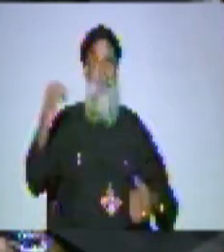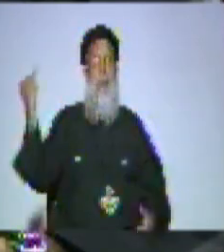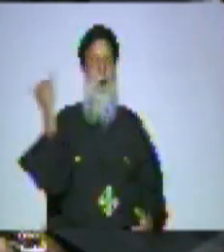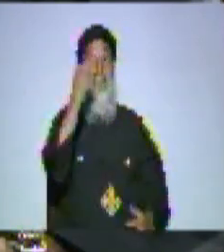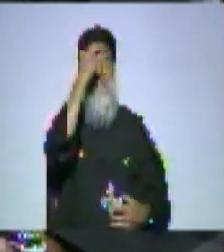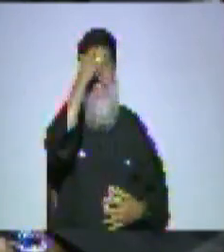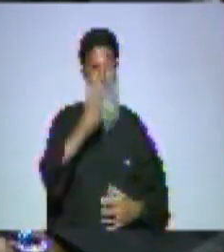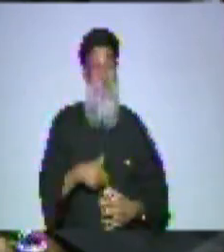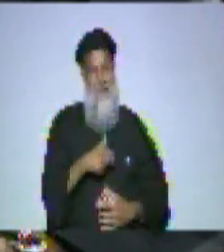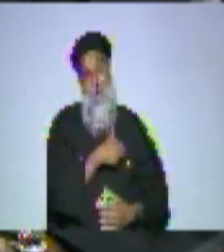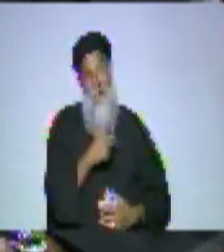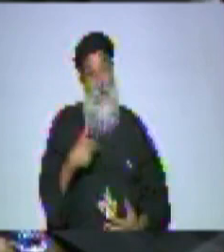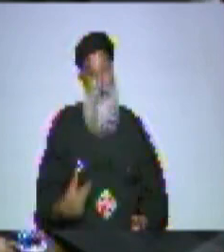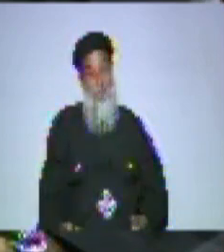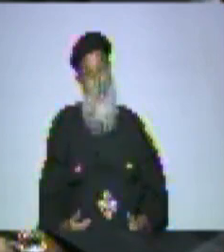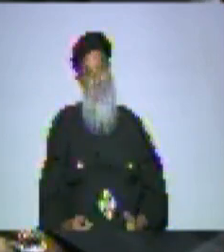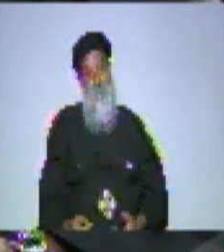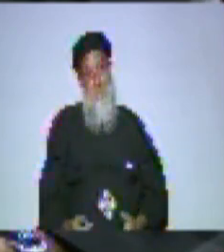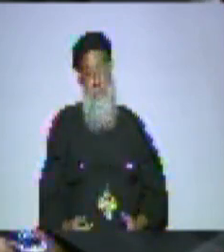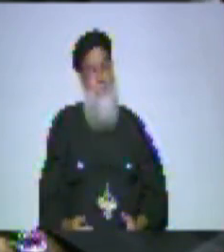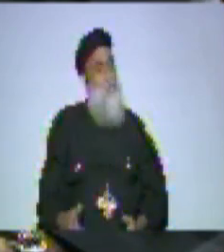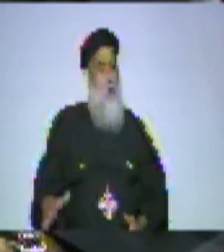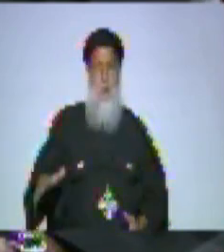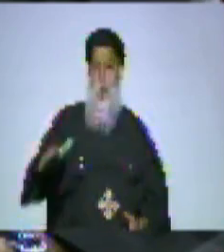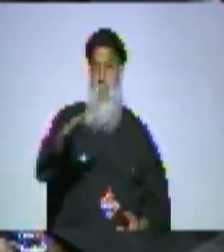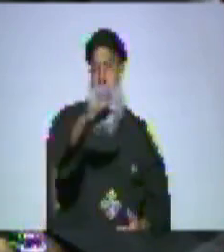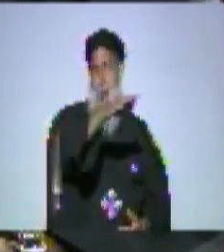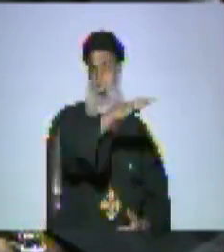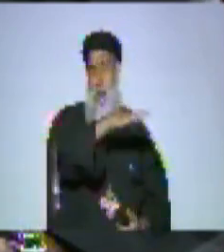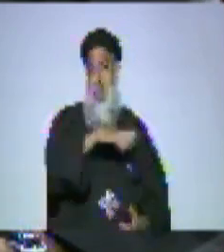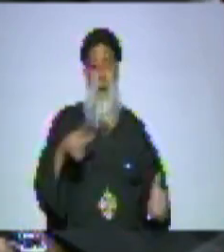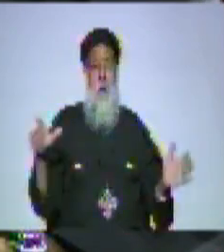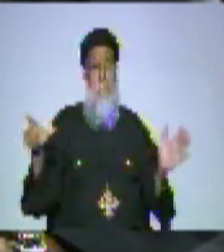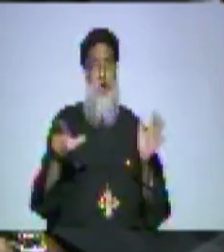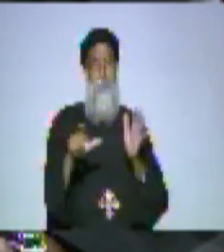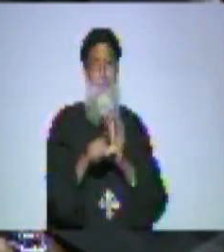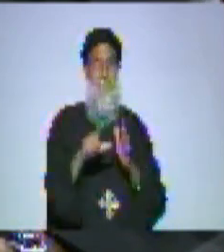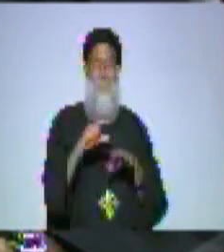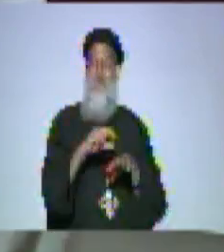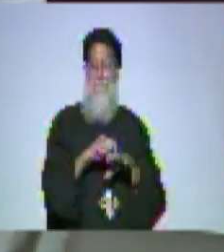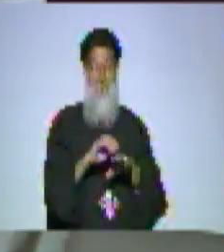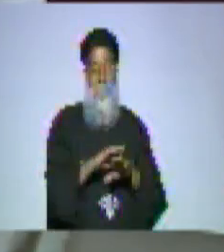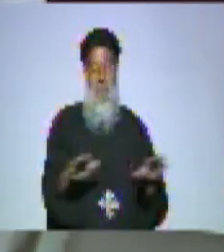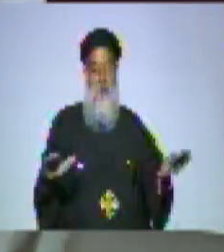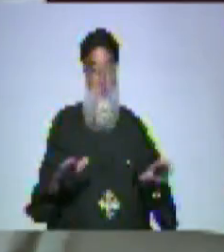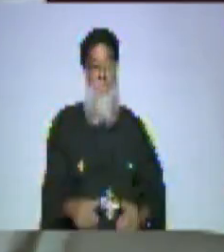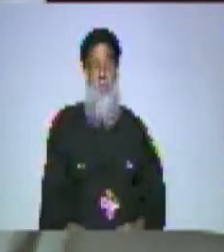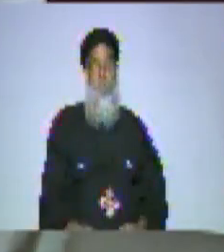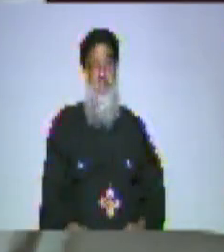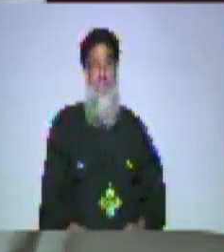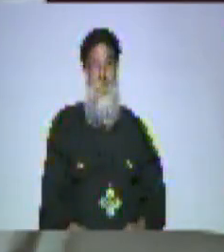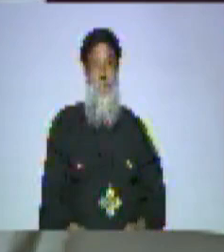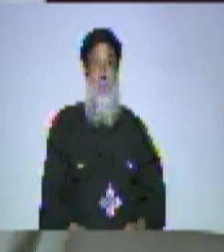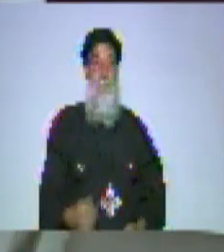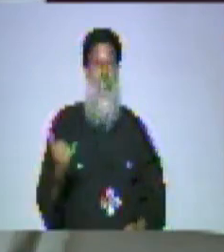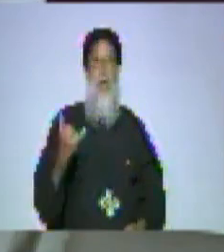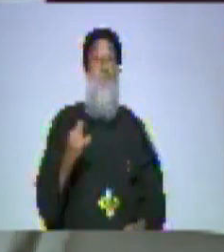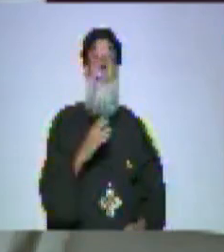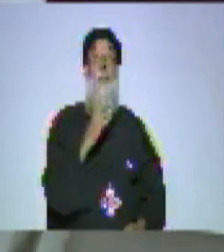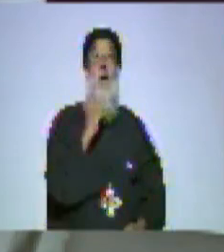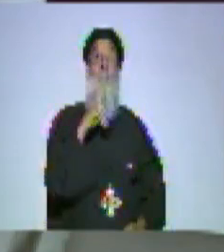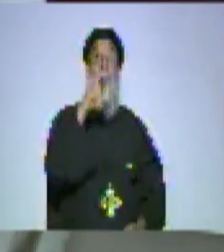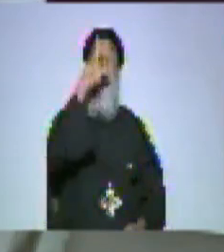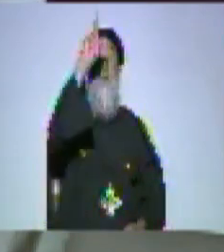اهتمام الكنيسه بالبيئه اللي بتخص الانسان هي دي برضو ناحيه ابويه يعني